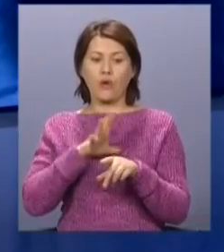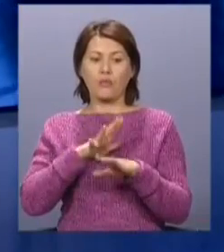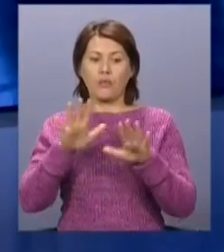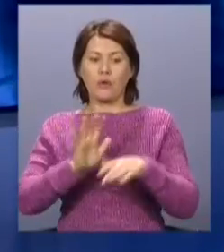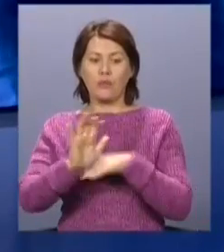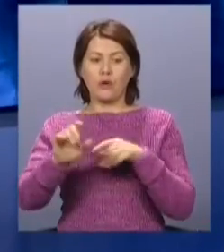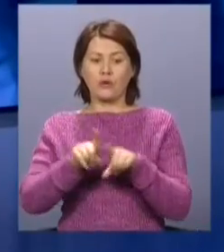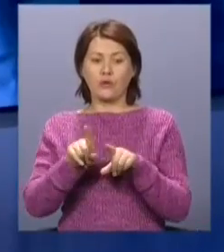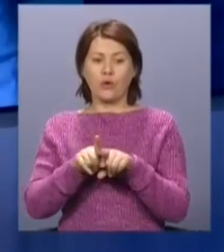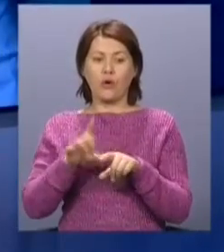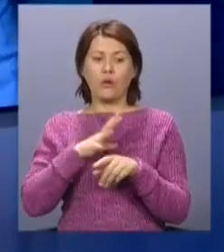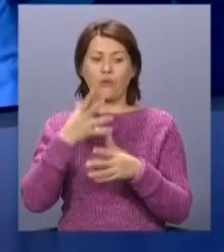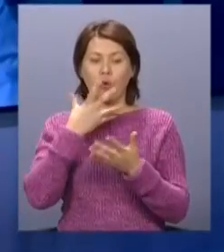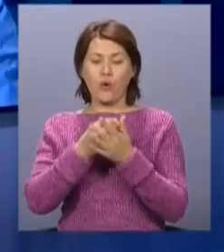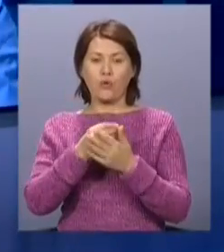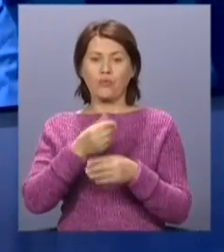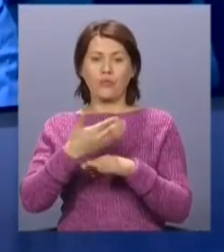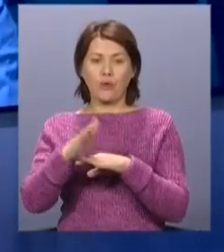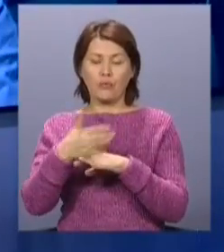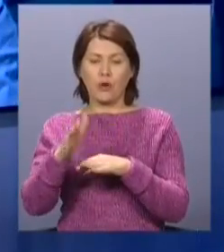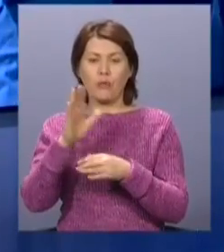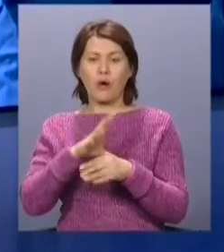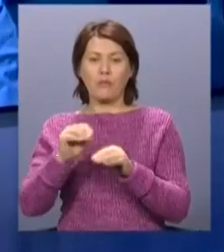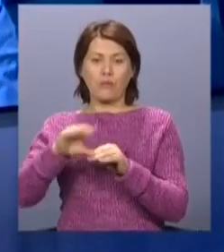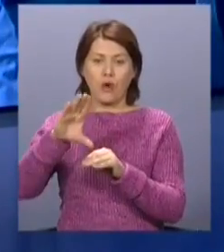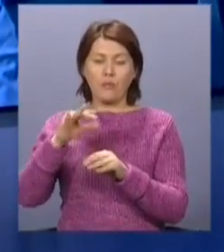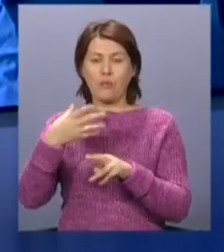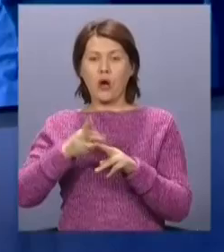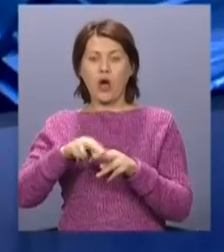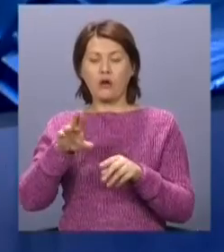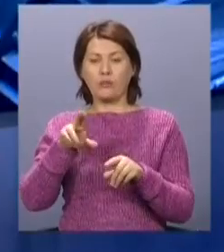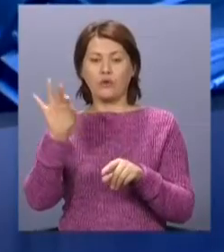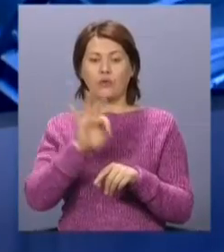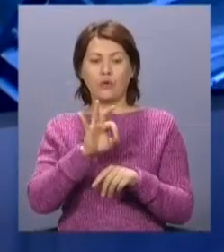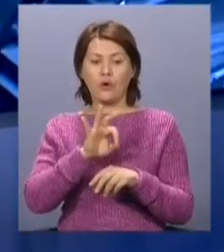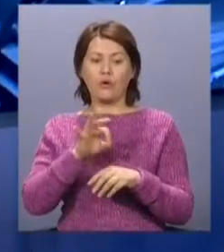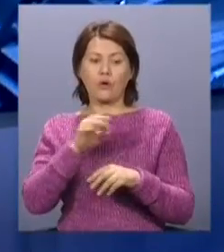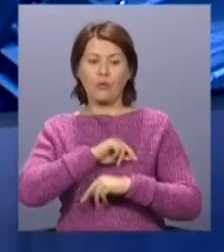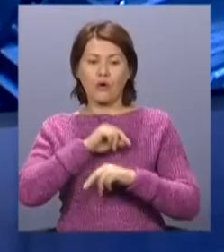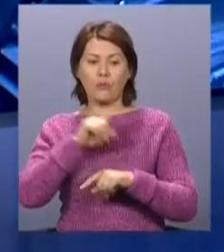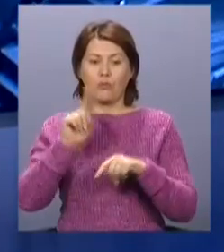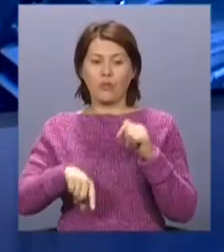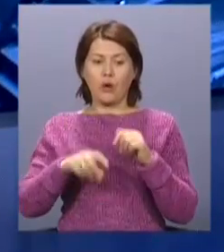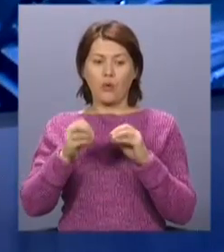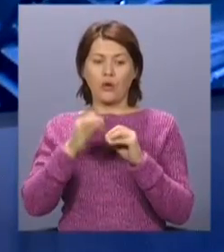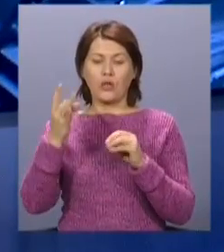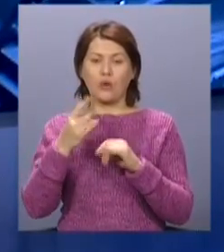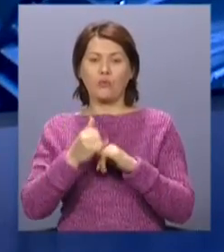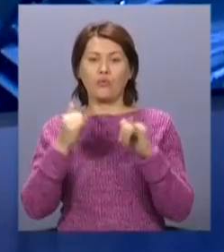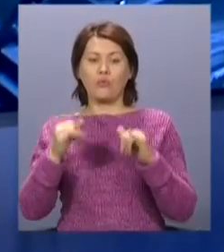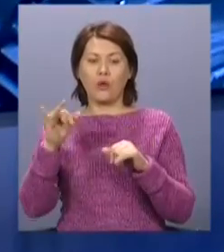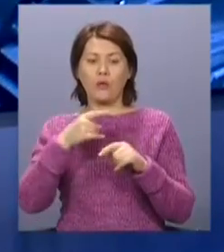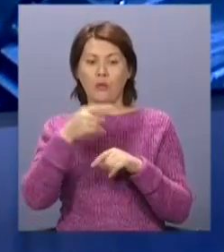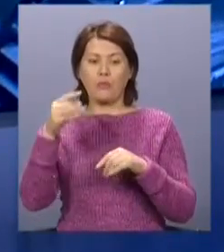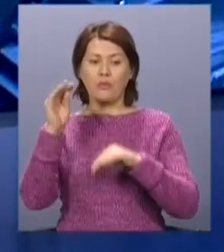бойынша қоржындарға өздігінен салып отырады. Осының нәтижесінде желі жұмысының қызмет көрсету жылдамдығы 10 есеге артпақ.